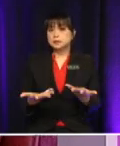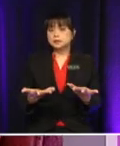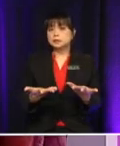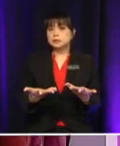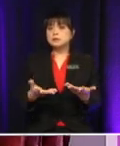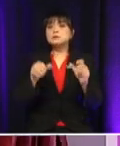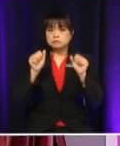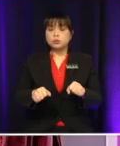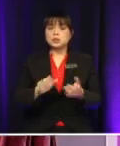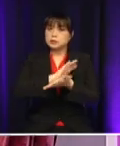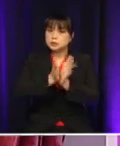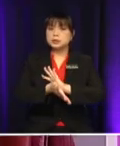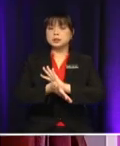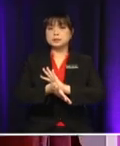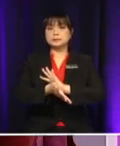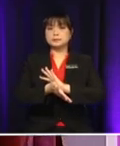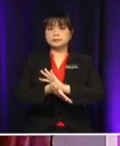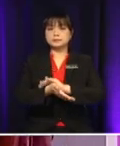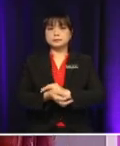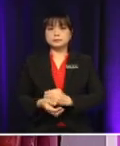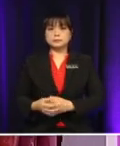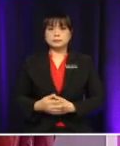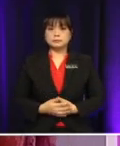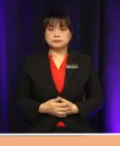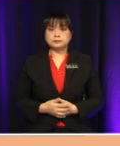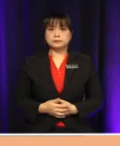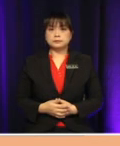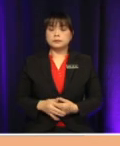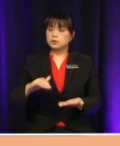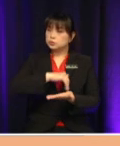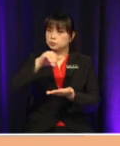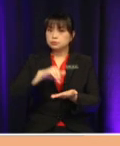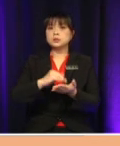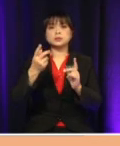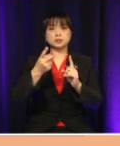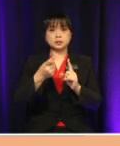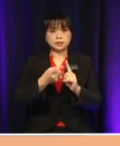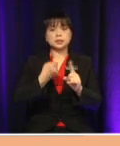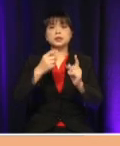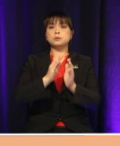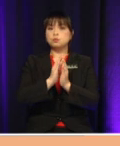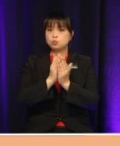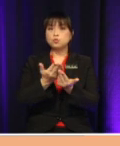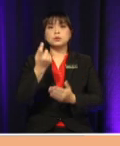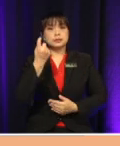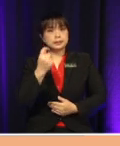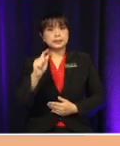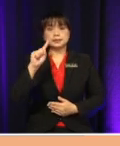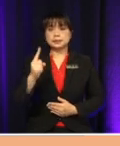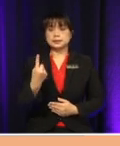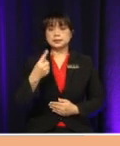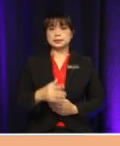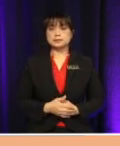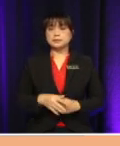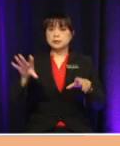ya oke semua jawaban ini adalah daripada buku teks Sebenarnya ya oke so dia melibatkan